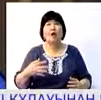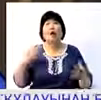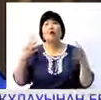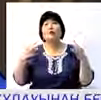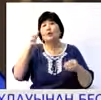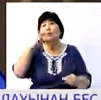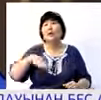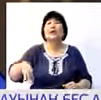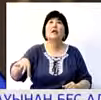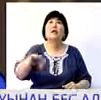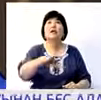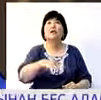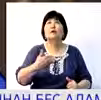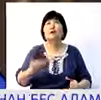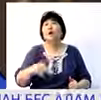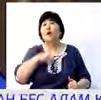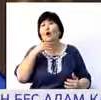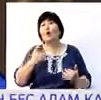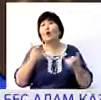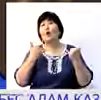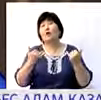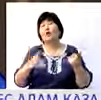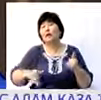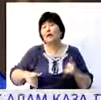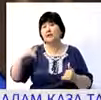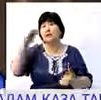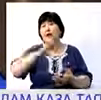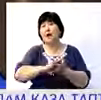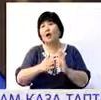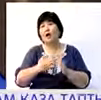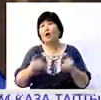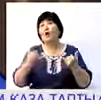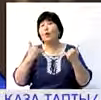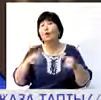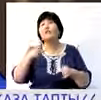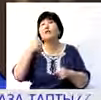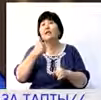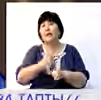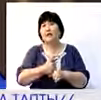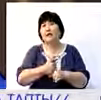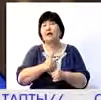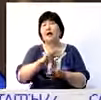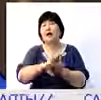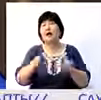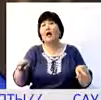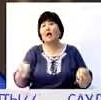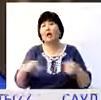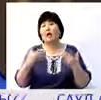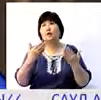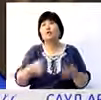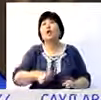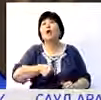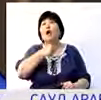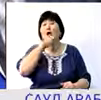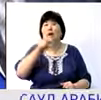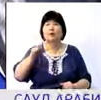тәуелсіздік ұрпағының бойында құрметті кішкенегеннен қалыптастыру керек. Ал ол құрмет ең алдымен қалыптастыратын соны ағалының